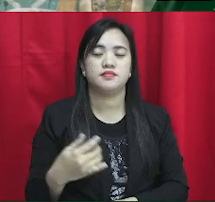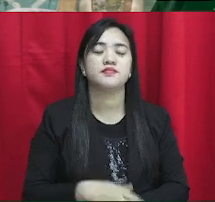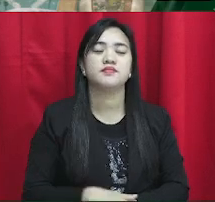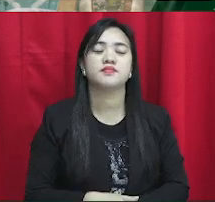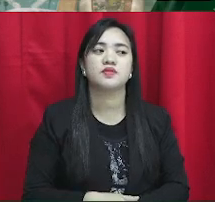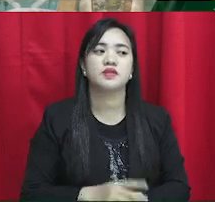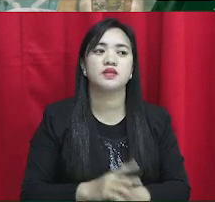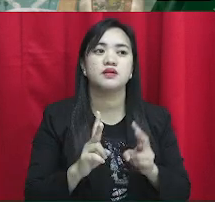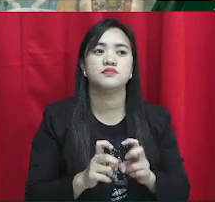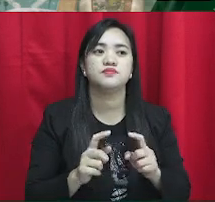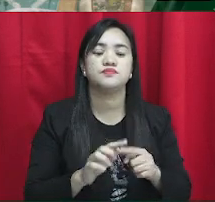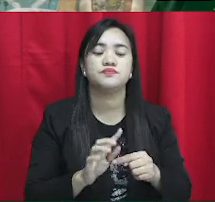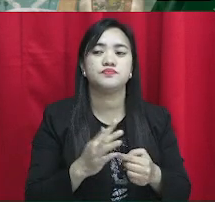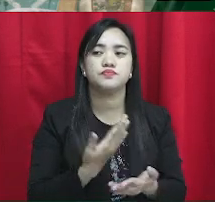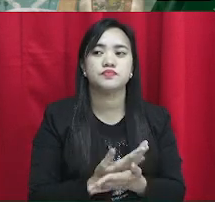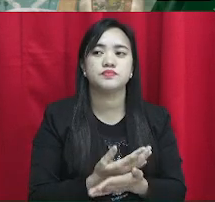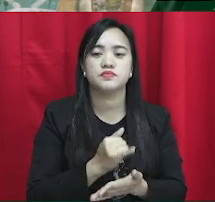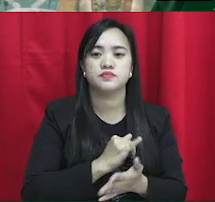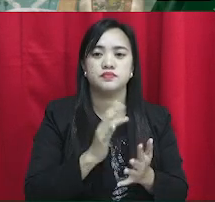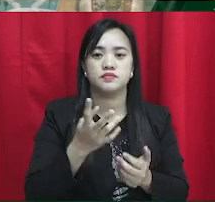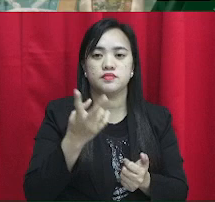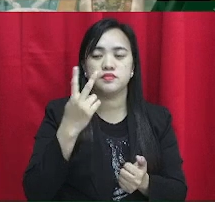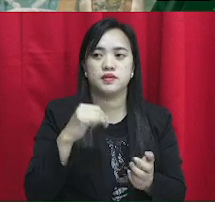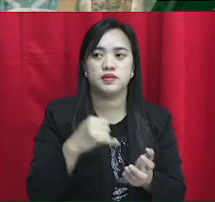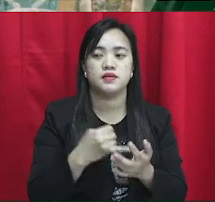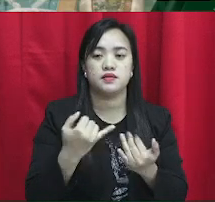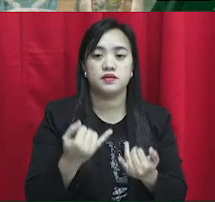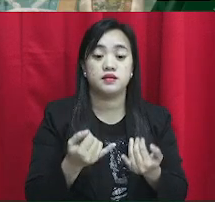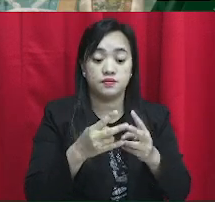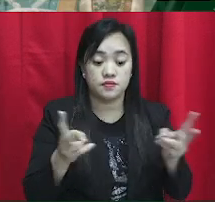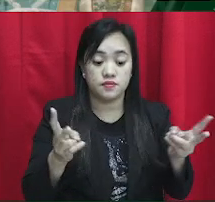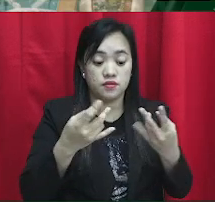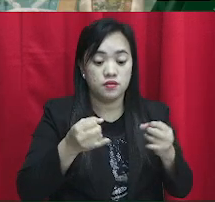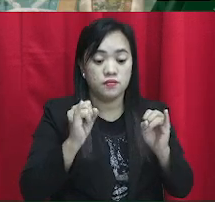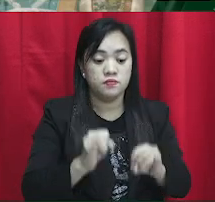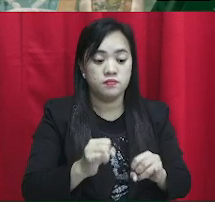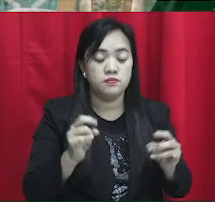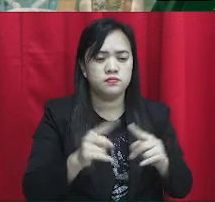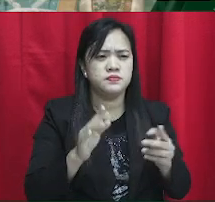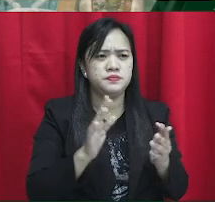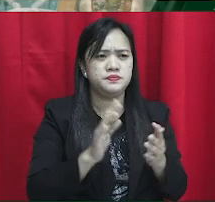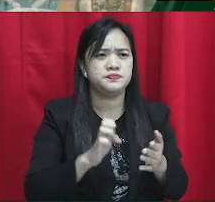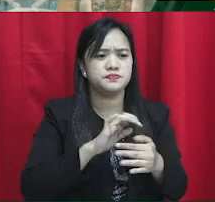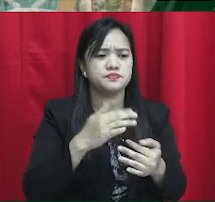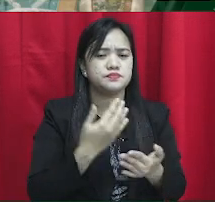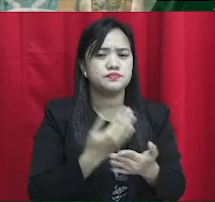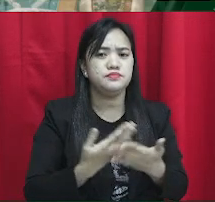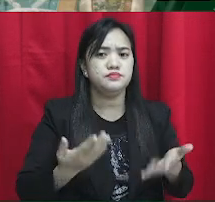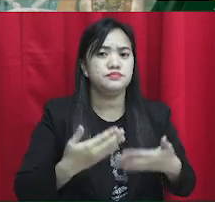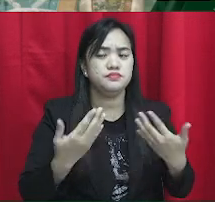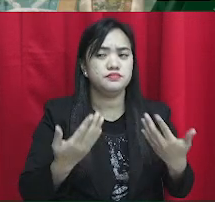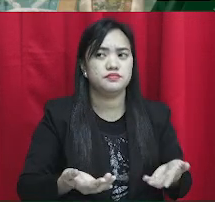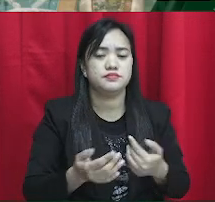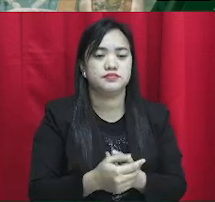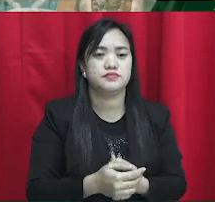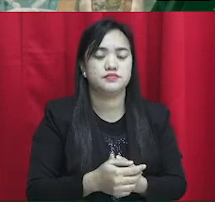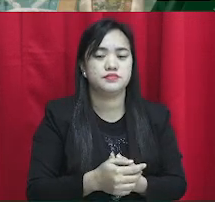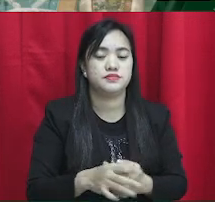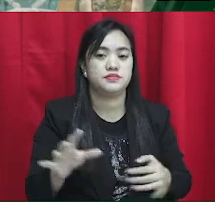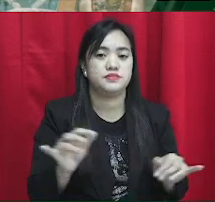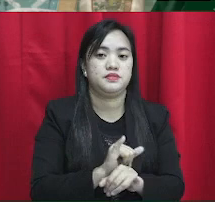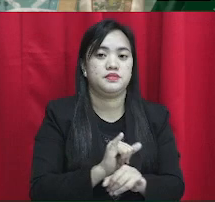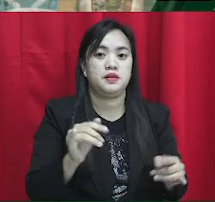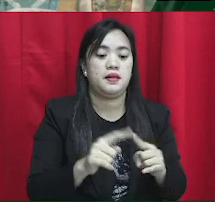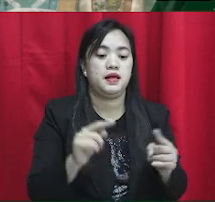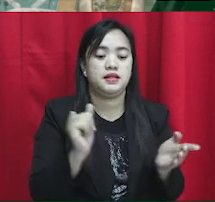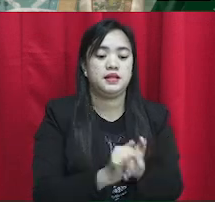At iyon nga po, yung nakita ko dito talaga, yung kahalagahan ng masayang puso. Kagaya ng sinabi ni Mary dito, sabi niya, my